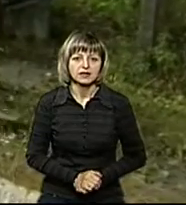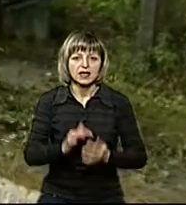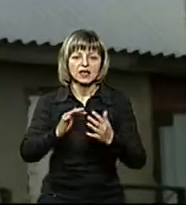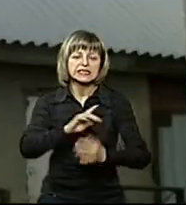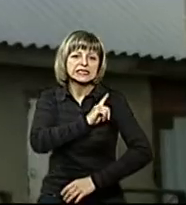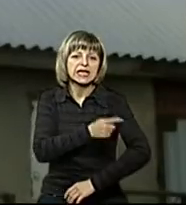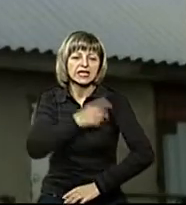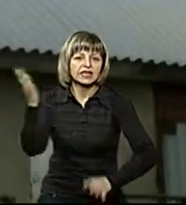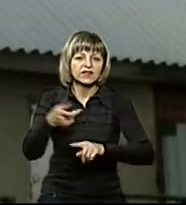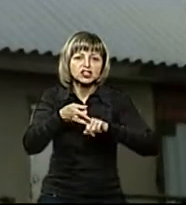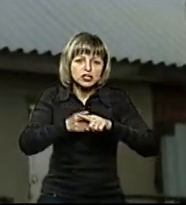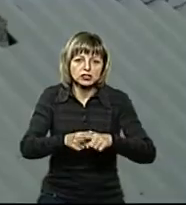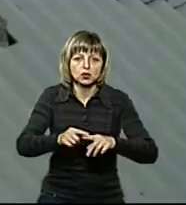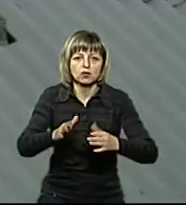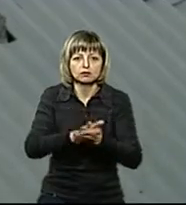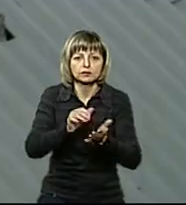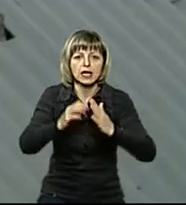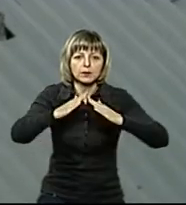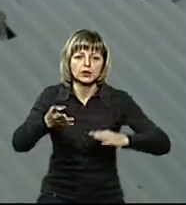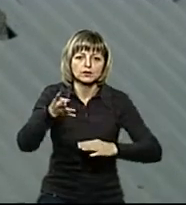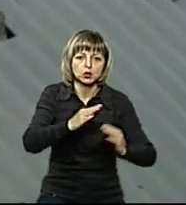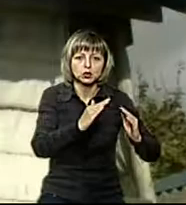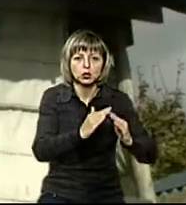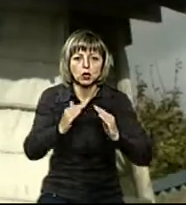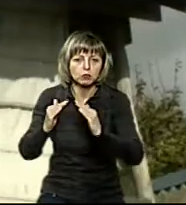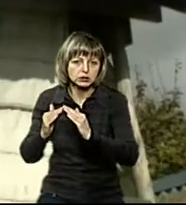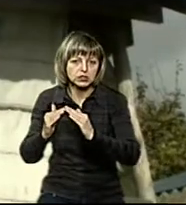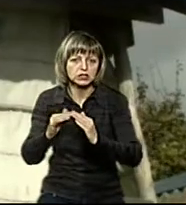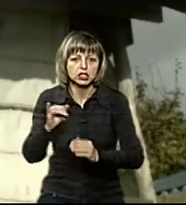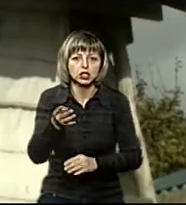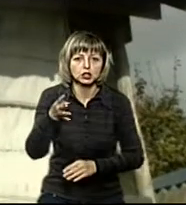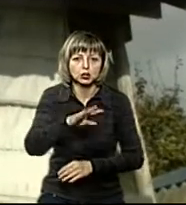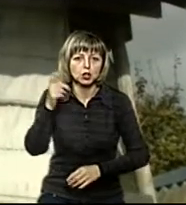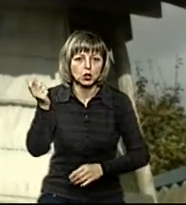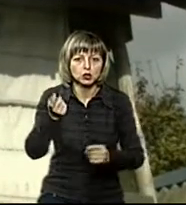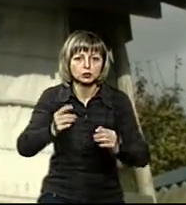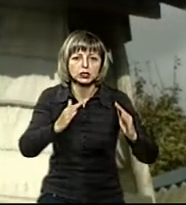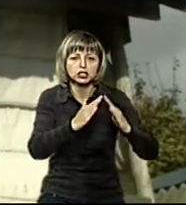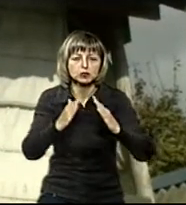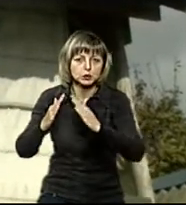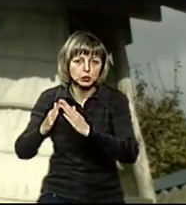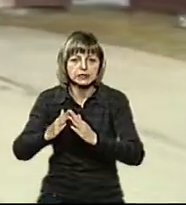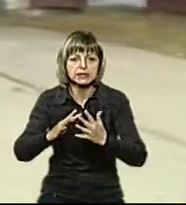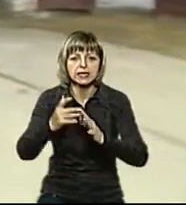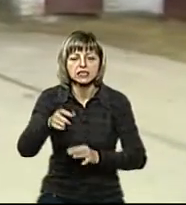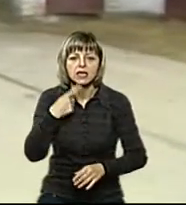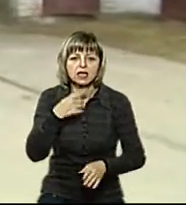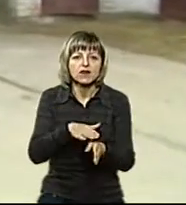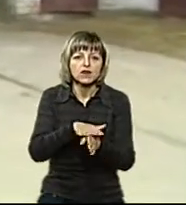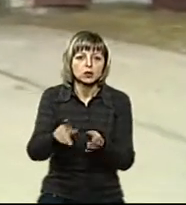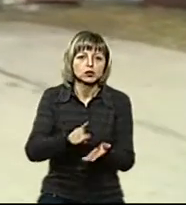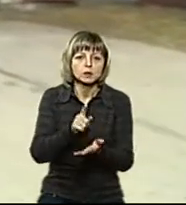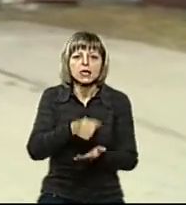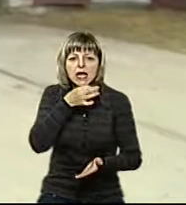Сильний вітер у селі частково позривав покрівлі в 4 будинках і 4 господарських спорудах селян, каже виконувач обов'язків